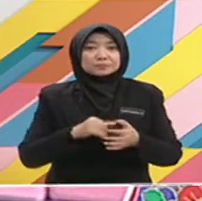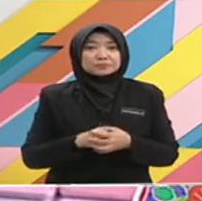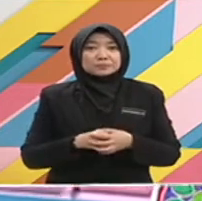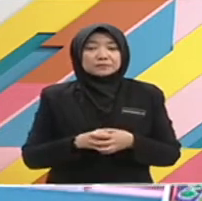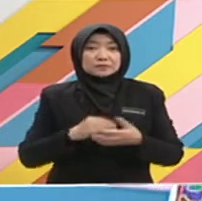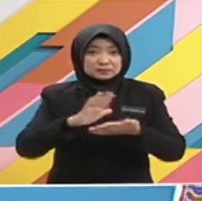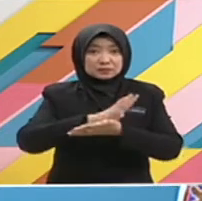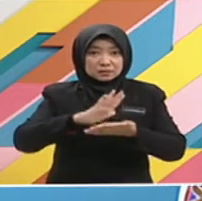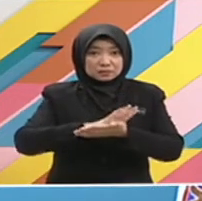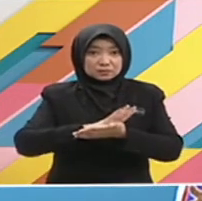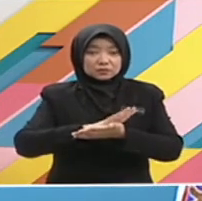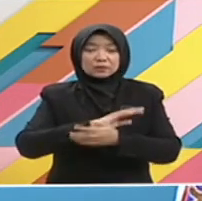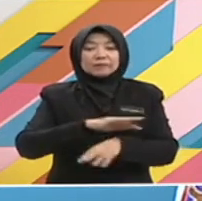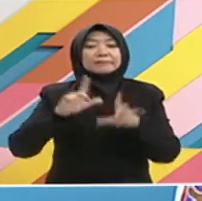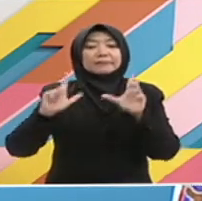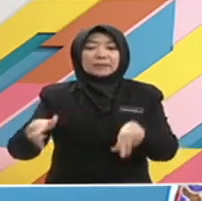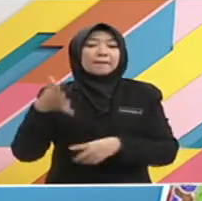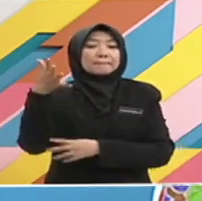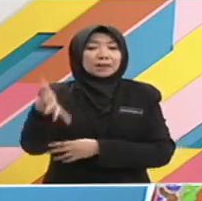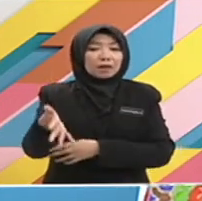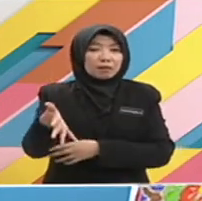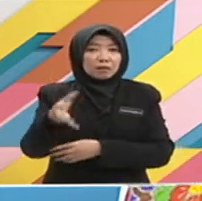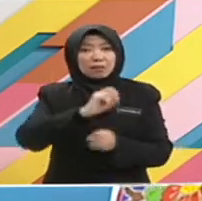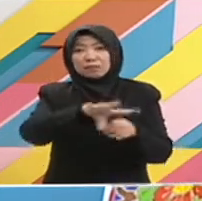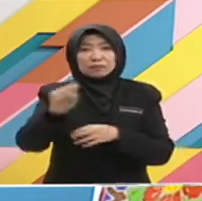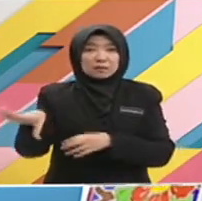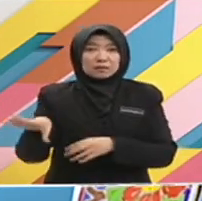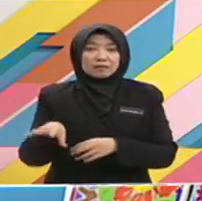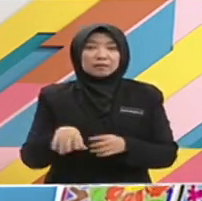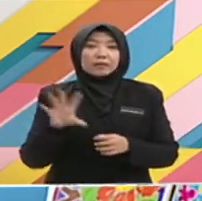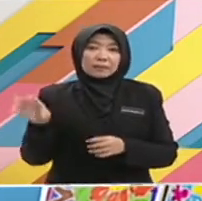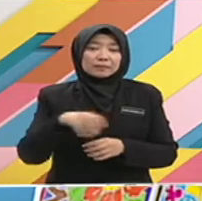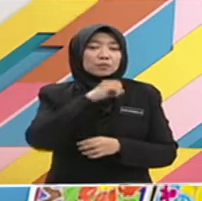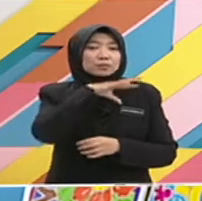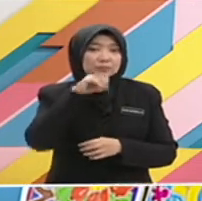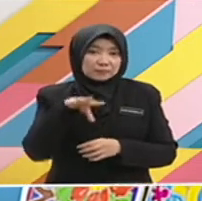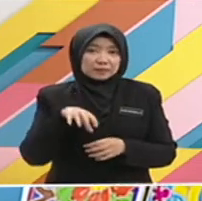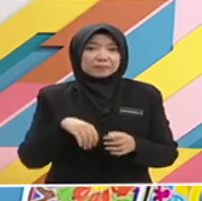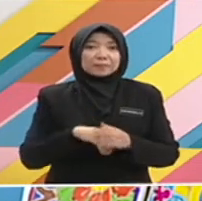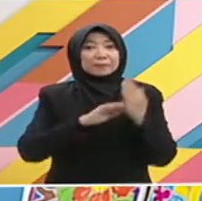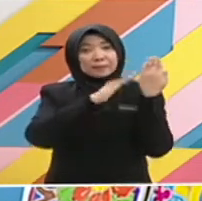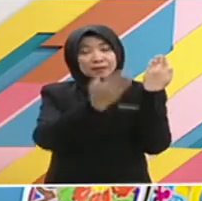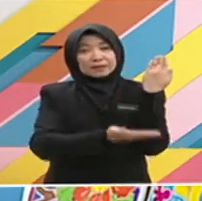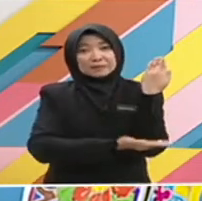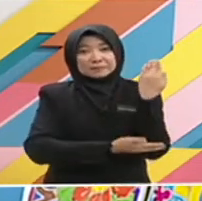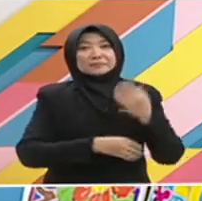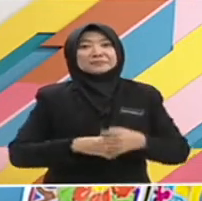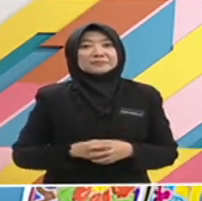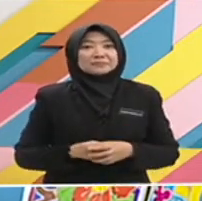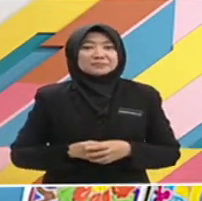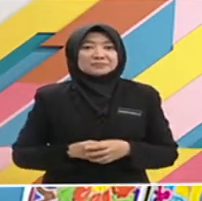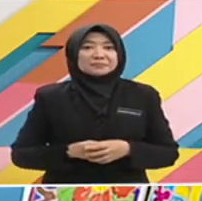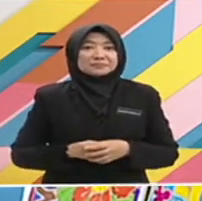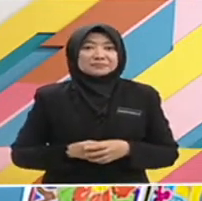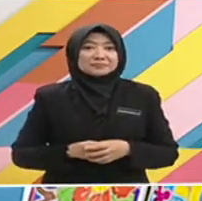atas meja ni, janganlah dibiarkan bersepah pula, ya. Ya, buang di dalam bekas sampah. Ya, buang di dalam bekas sampah. Okey, baiklah. Ya,